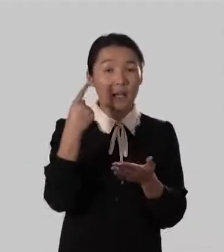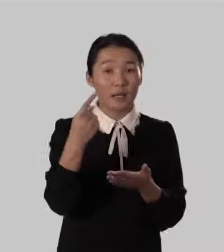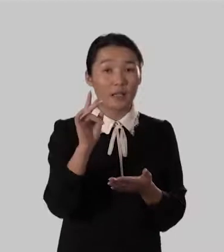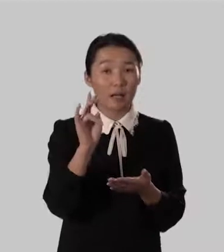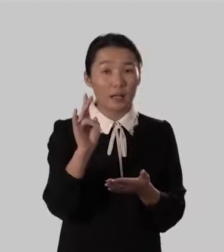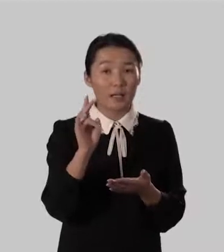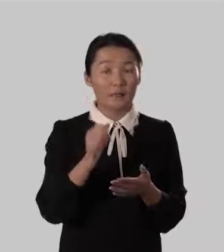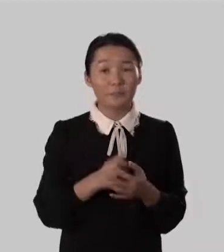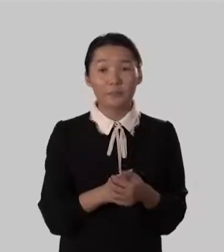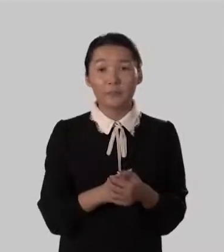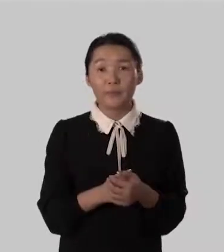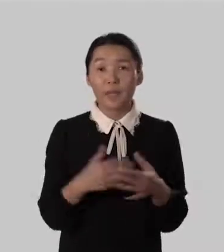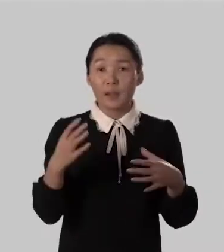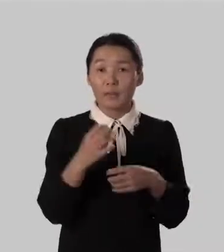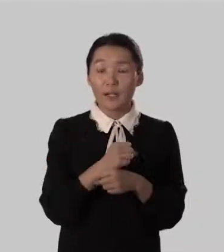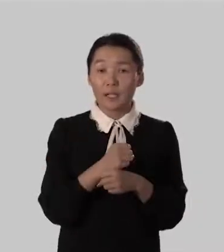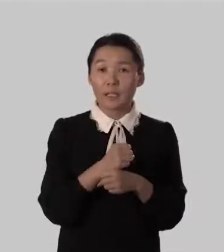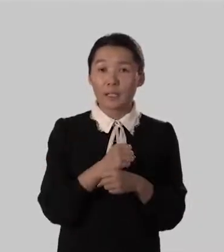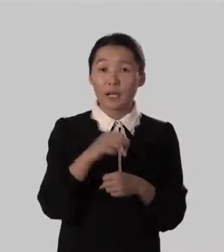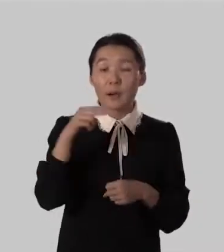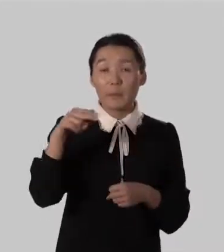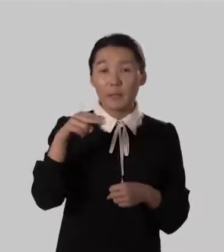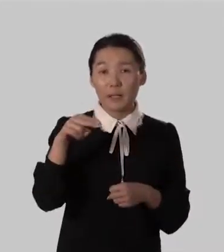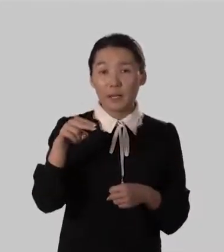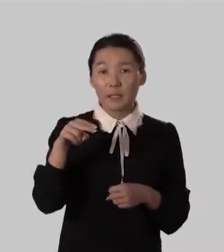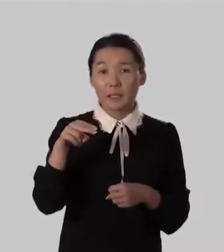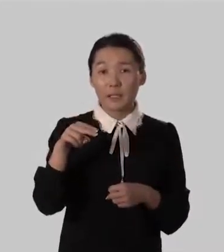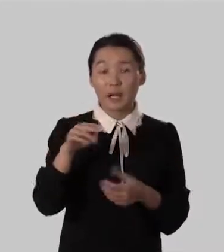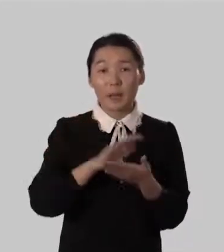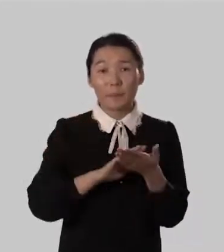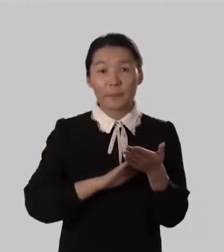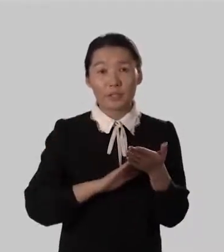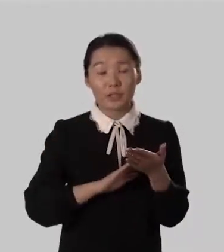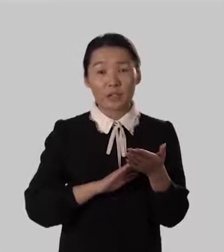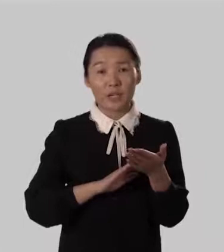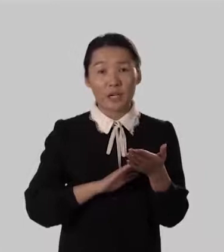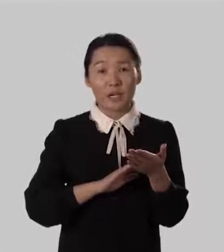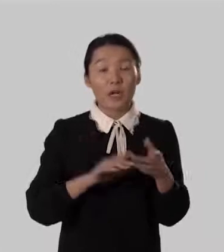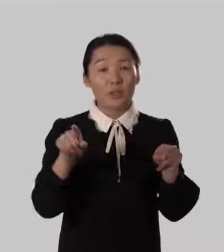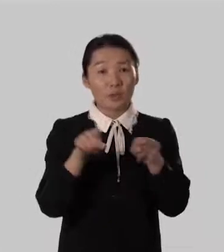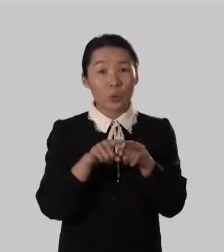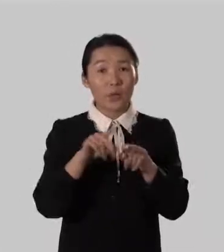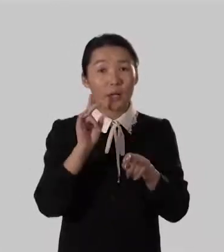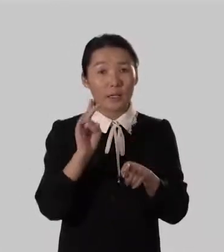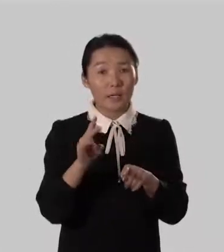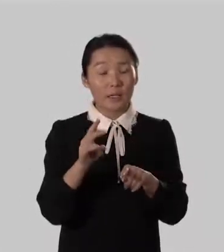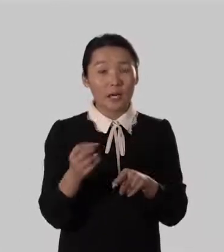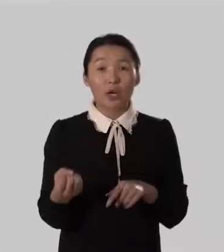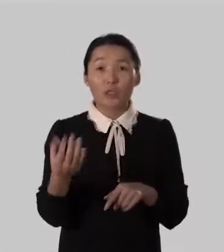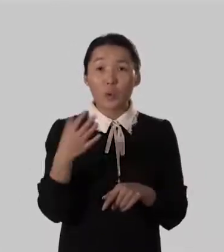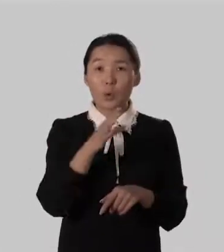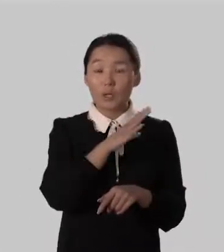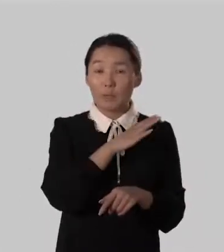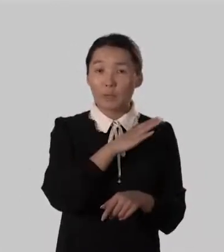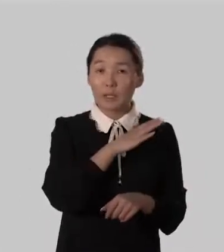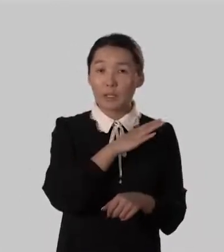одна н в кратких отглагольных прилагательных пишется столько н сколько